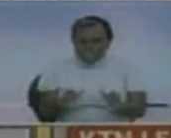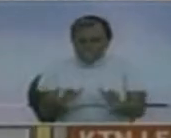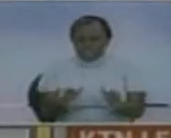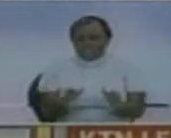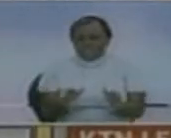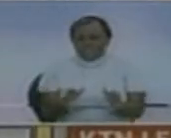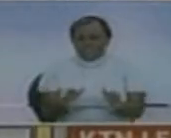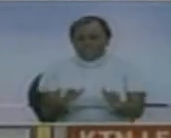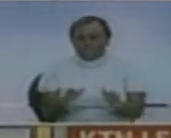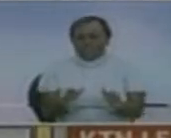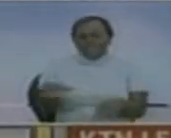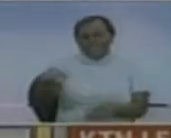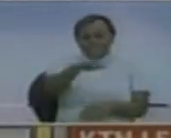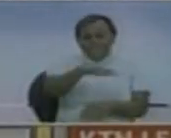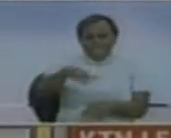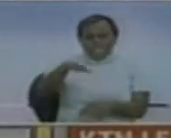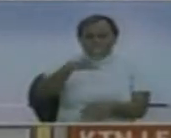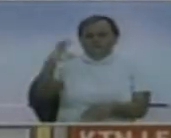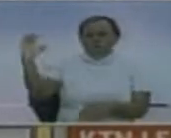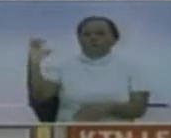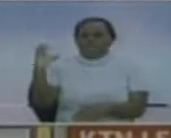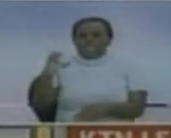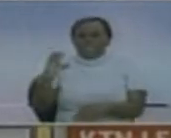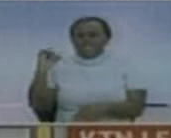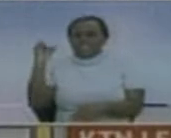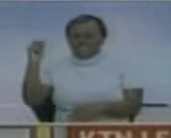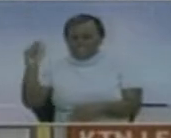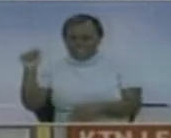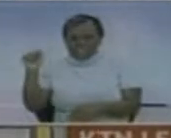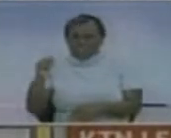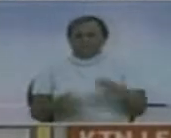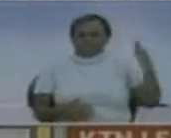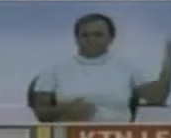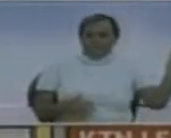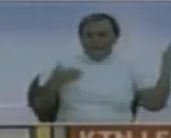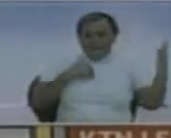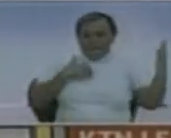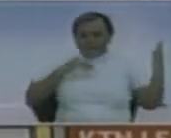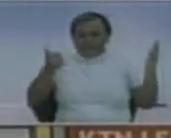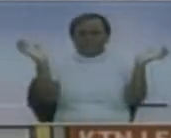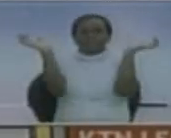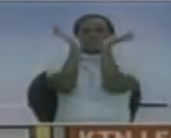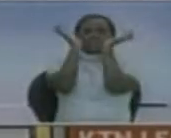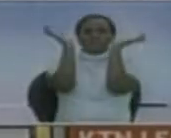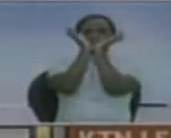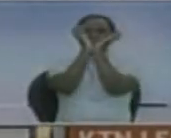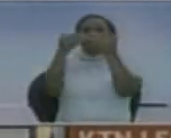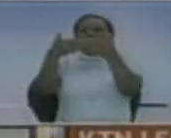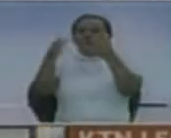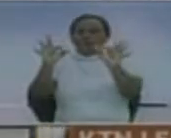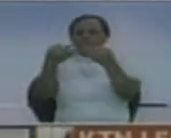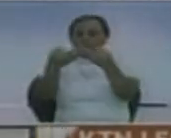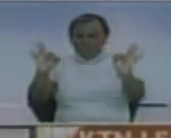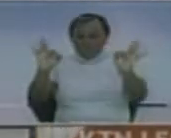kuwasili, eneo linaloitwa Corinthians Itakera. Na mkono wangu wa kulia ndio uga ule uliofungua dimba